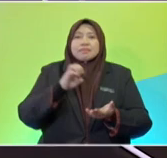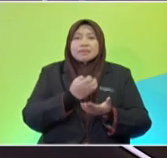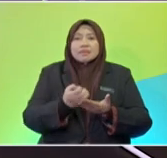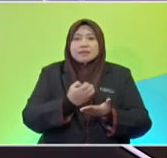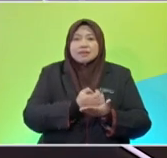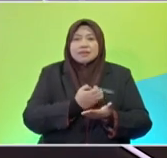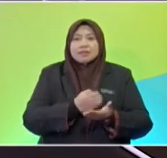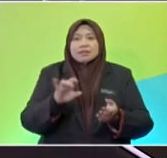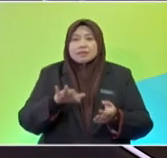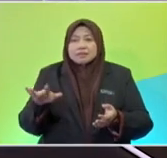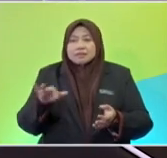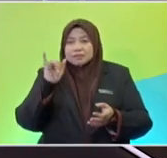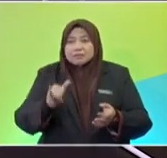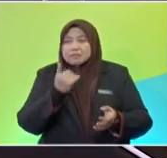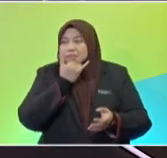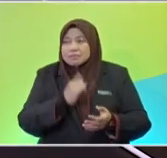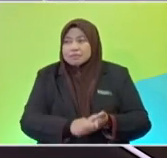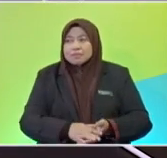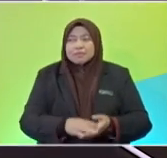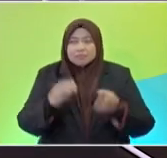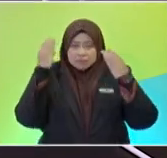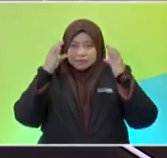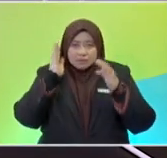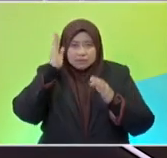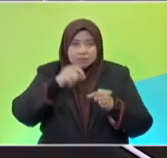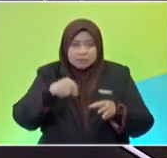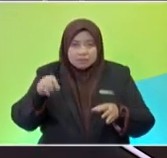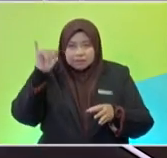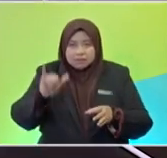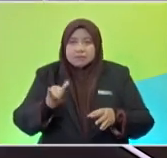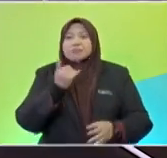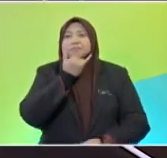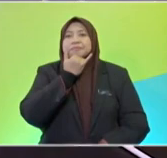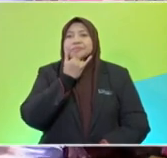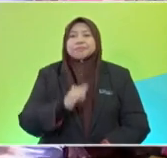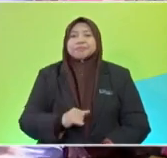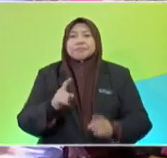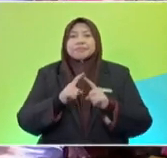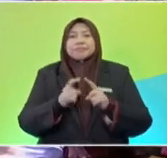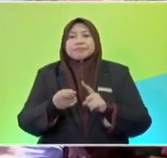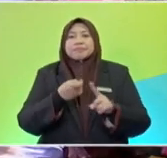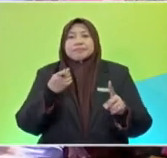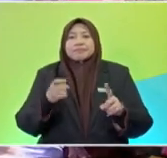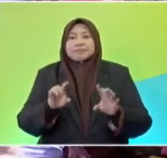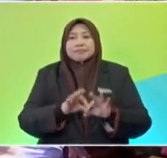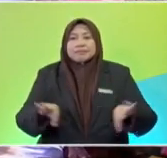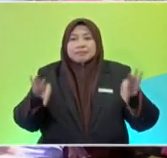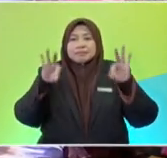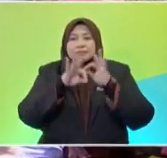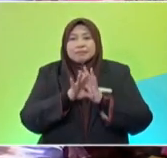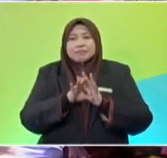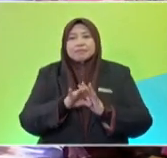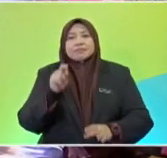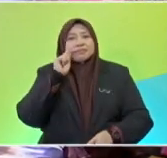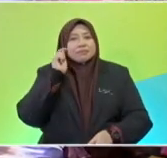Cik gua akan tulis terlebih dahulu yang salah oke baiklah kalau dari petikan tadi ditulis cenderung